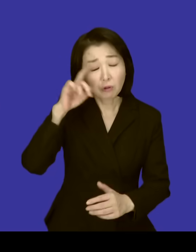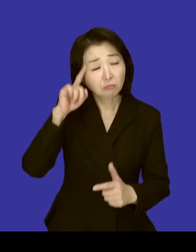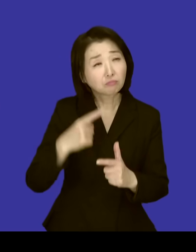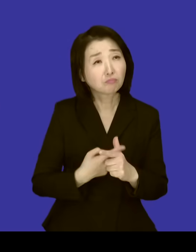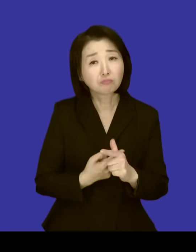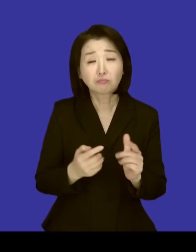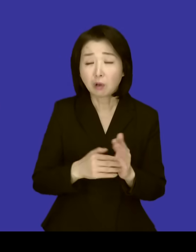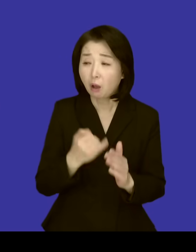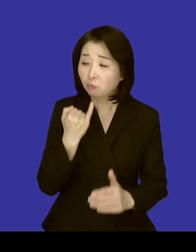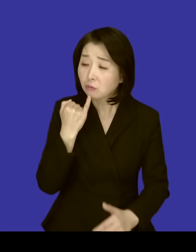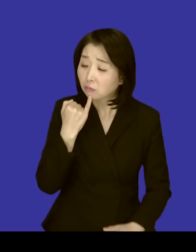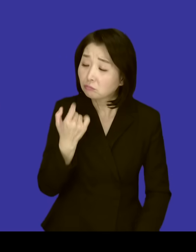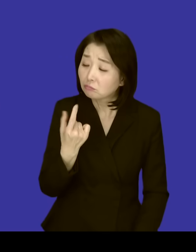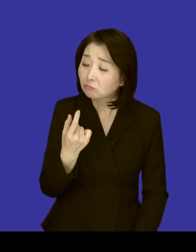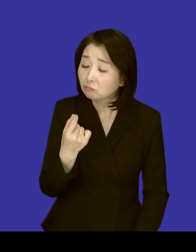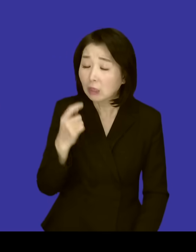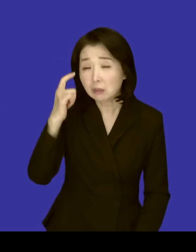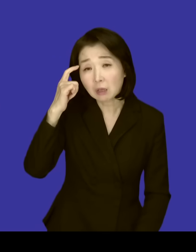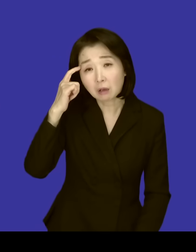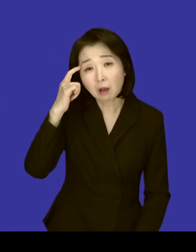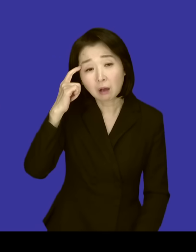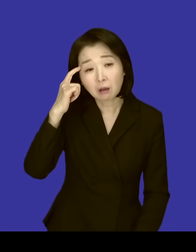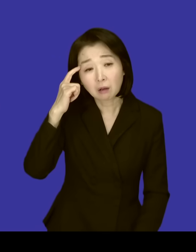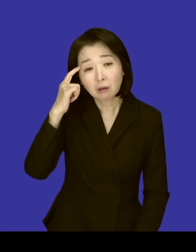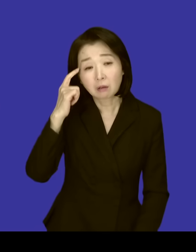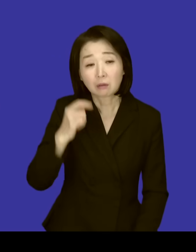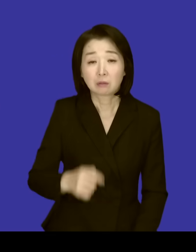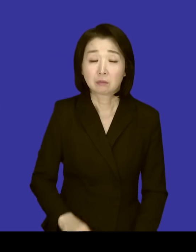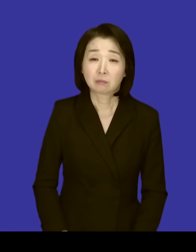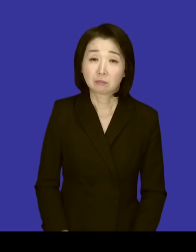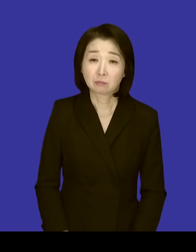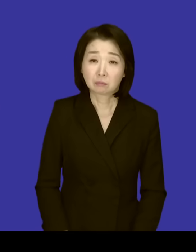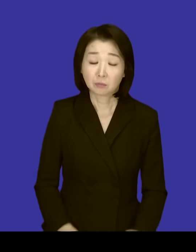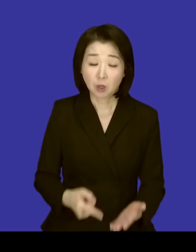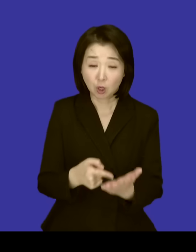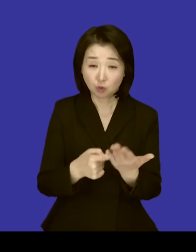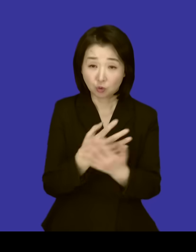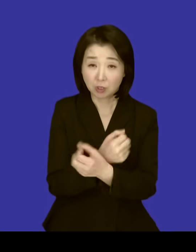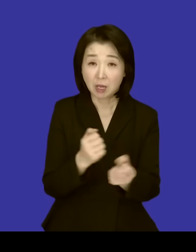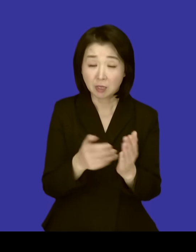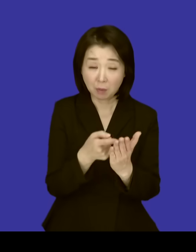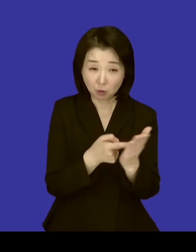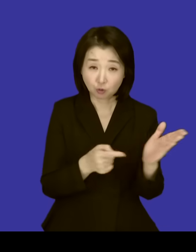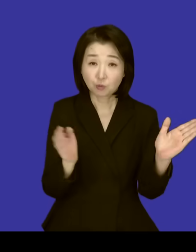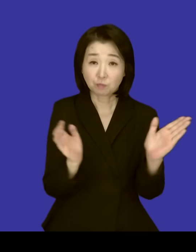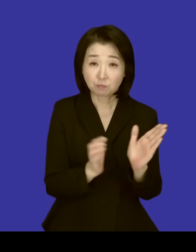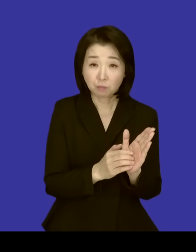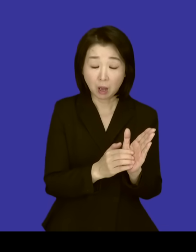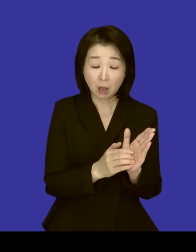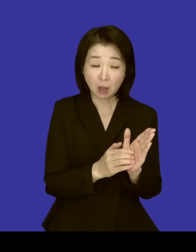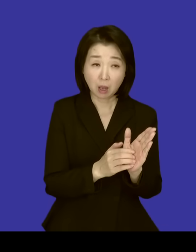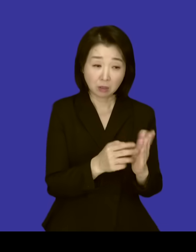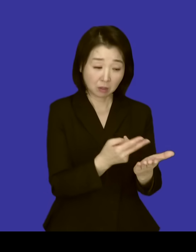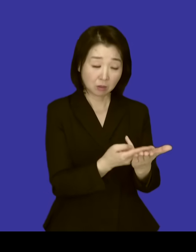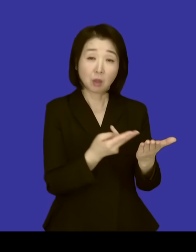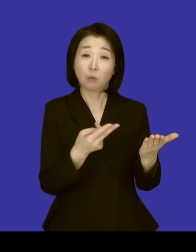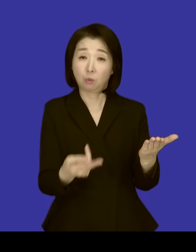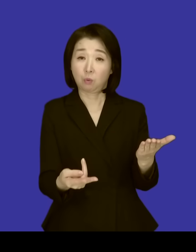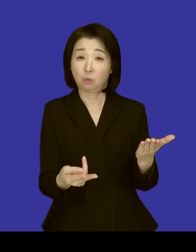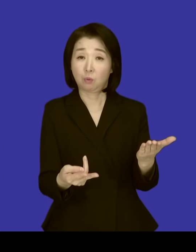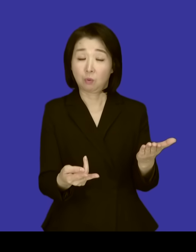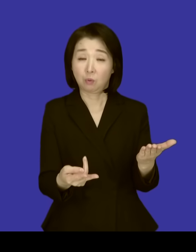그냥 뭐 괜찮은가 보다 이러고 이제 예정된 수술 일자에 수술을 하고 이제 퇴원을 했죠.